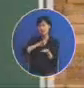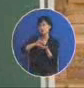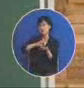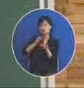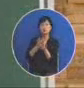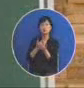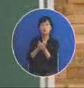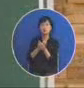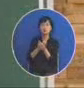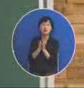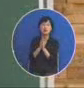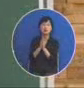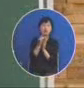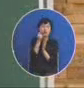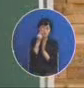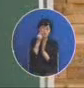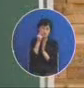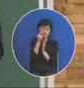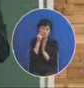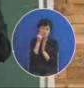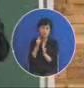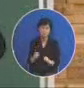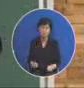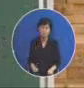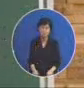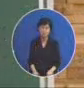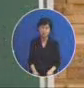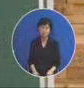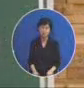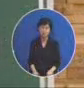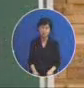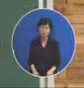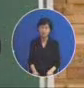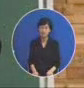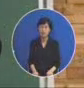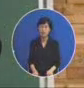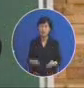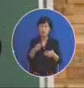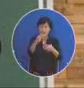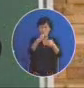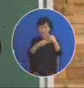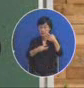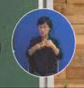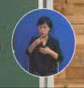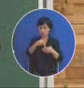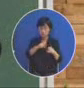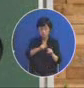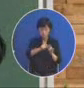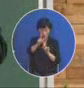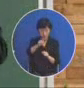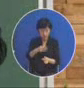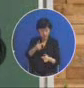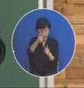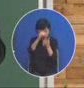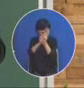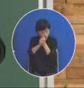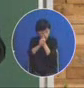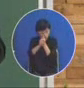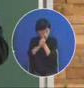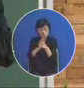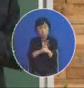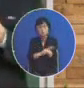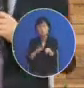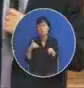like the individuals of Romans 16 and be a holy mason. 그 렘넌트들이 거의 지금 기도가 뭔가를 모르고 있습니다. May I build